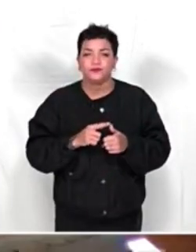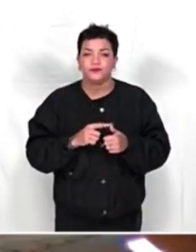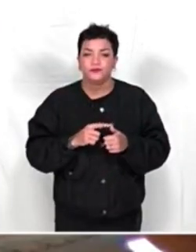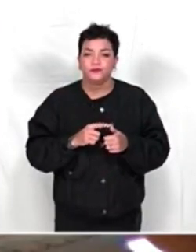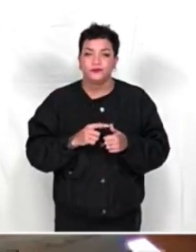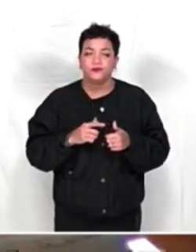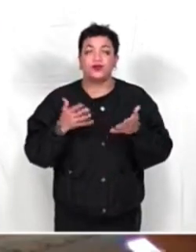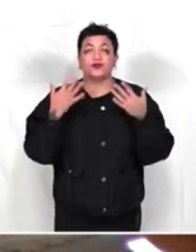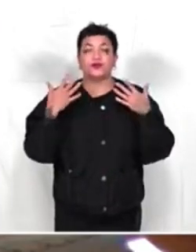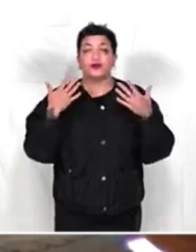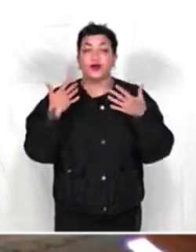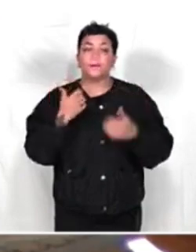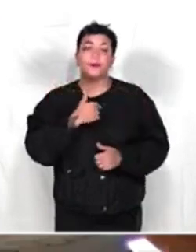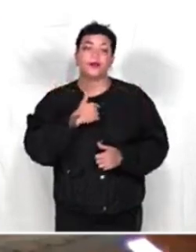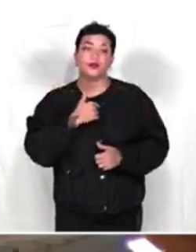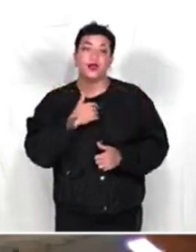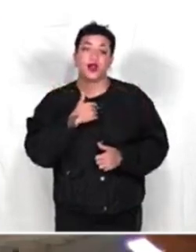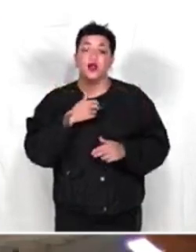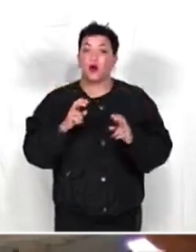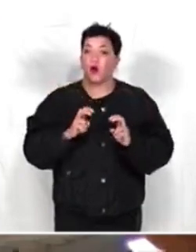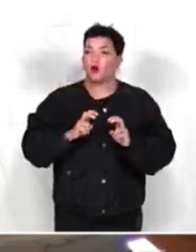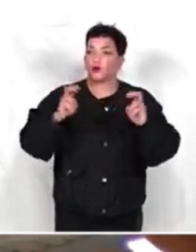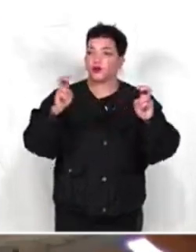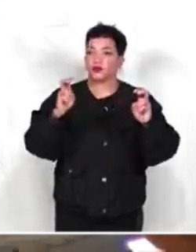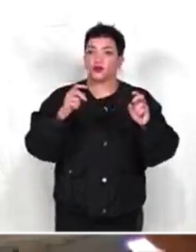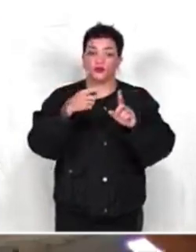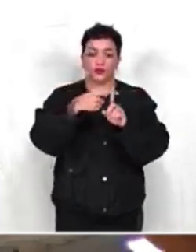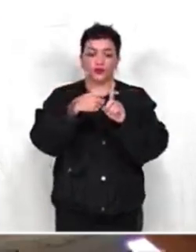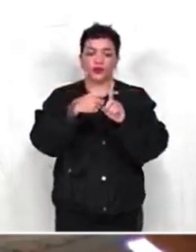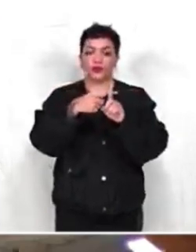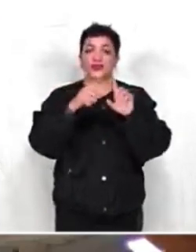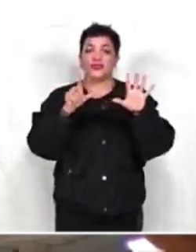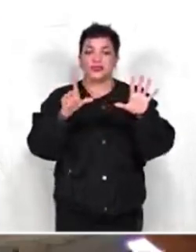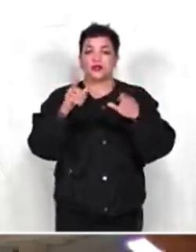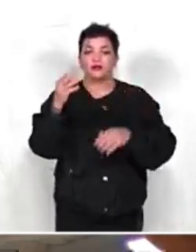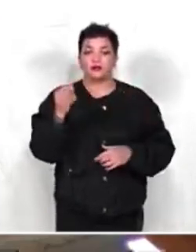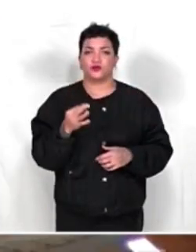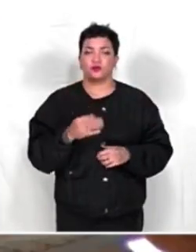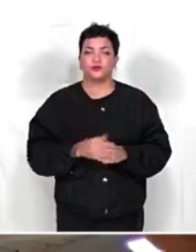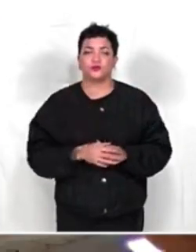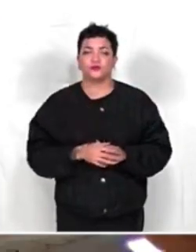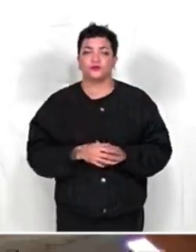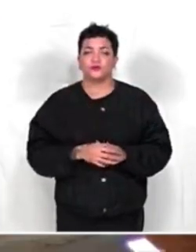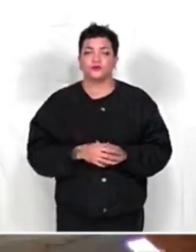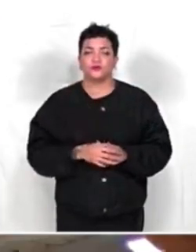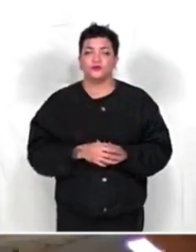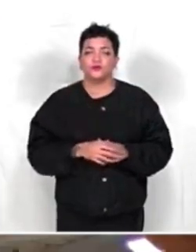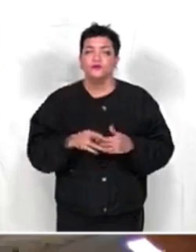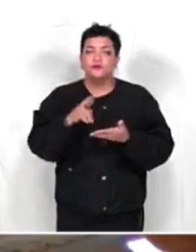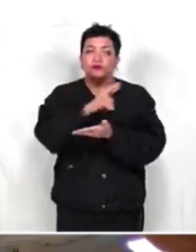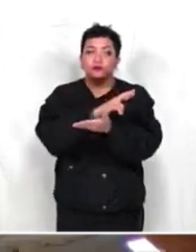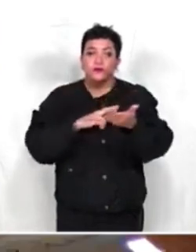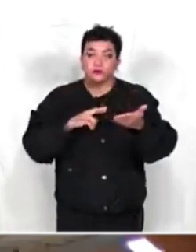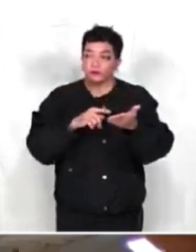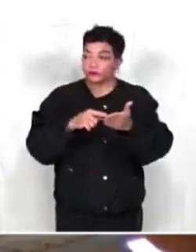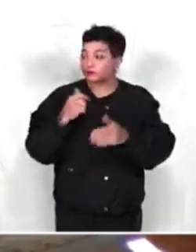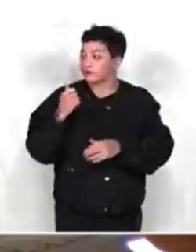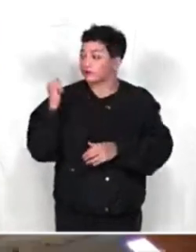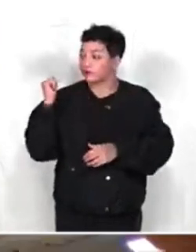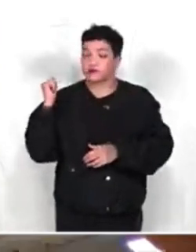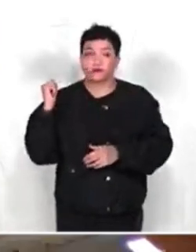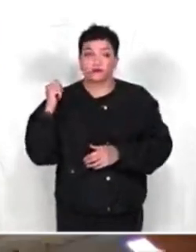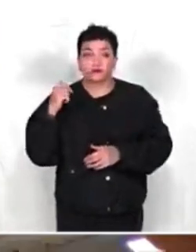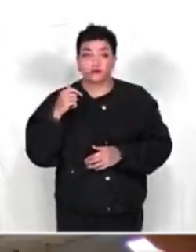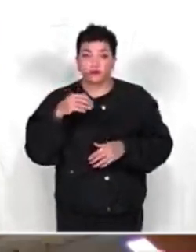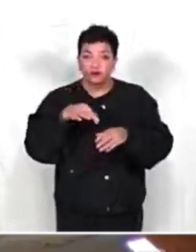frais de personnel, toutes catégories confondues, est de plus 7%. Alors que la région, pas plus tard qu'hier, a